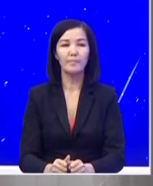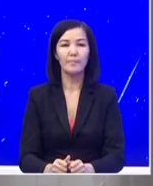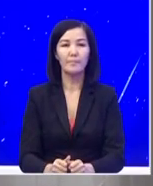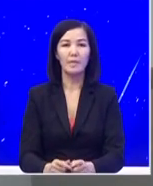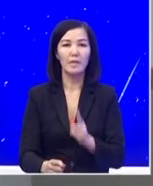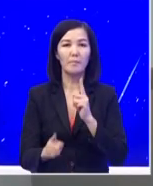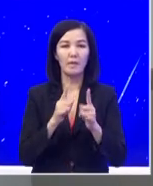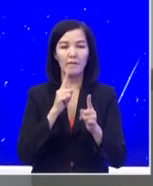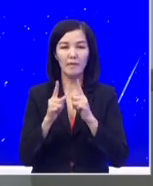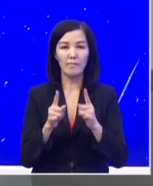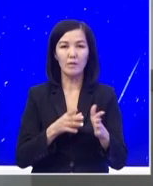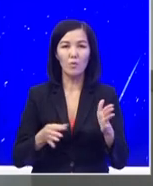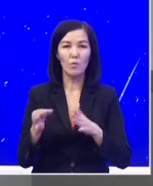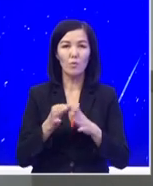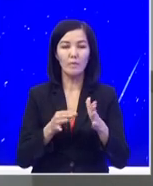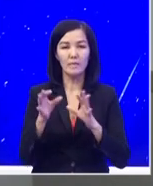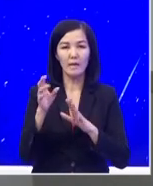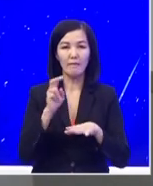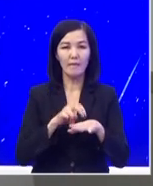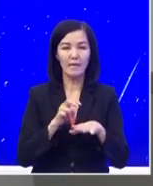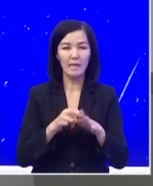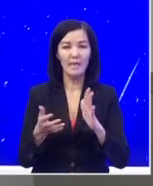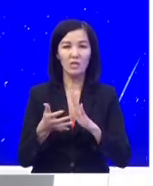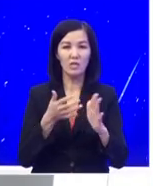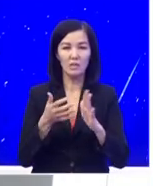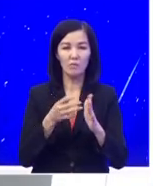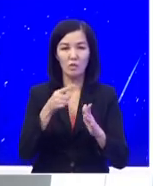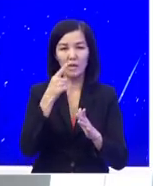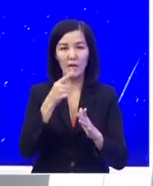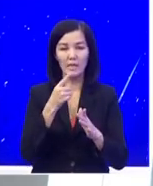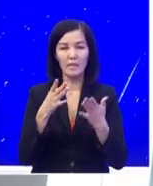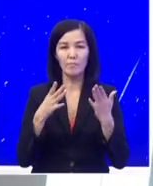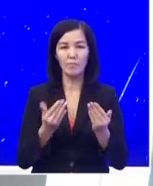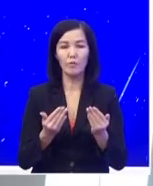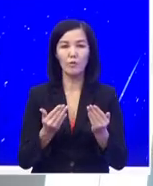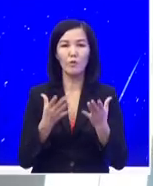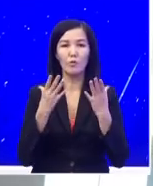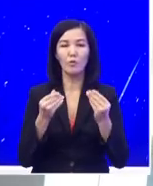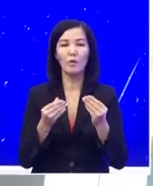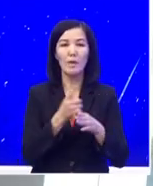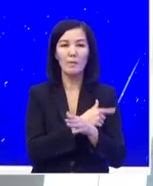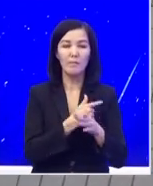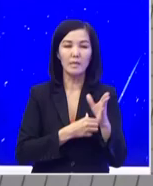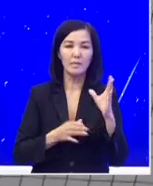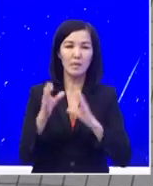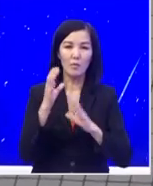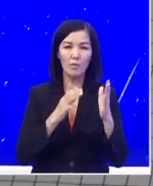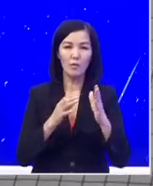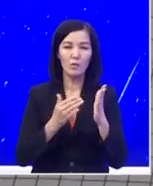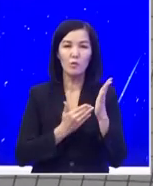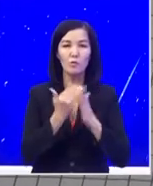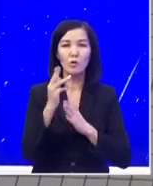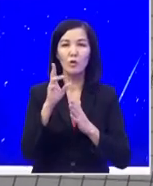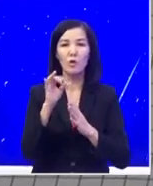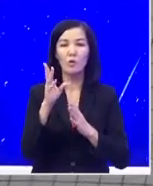Брифинг барысында сондай-ақ облыстағы дәрігерлердің жетіспеушілігі айтылды. Қазіргі күні медициналық оқу орындарының жоғарғы курс студенттері